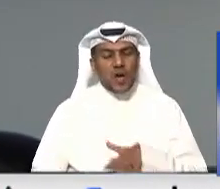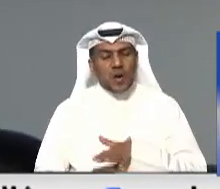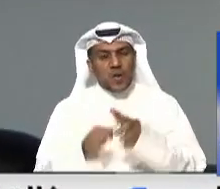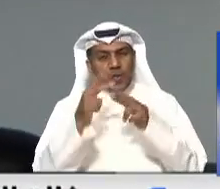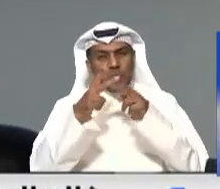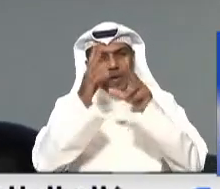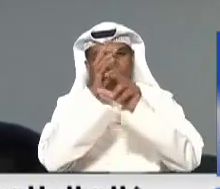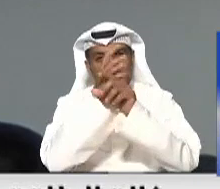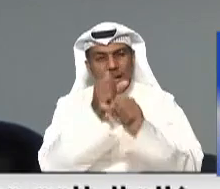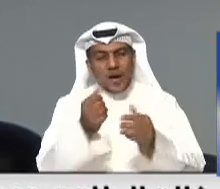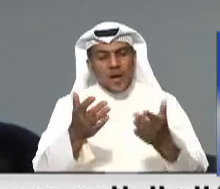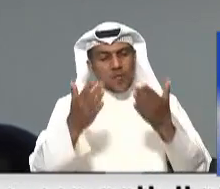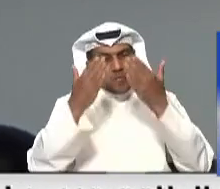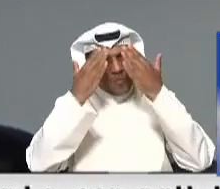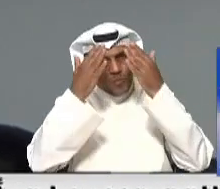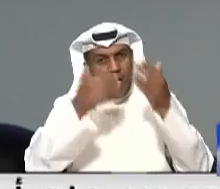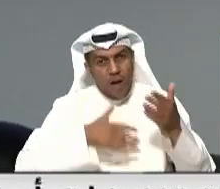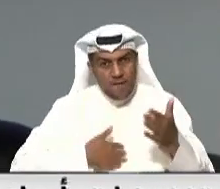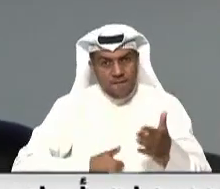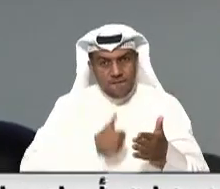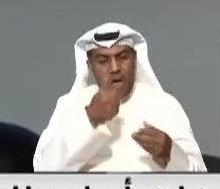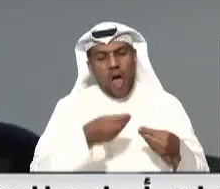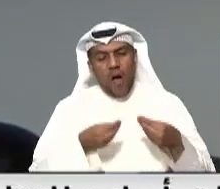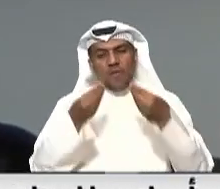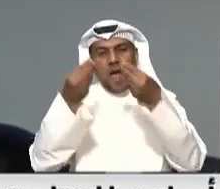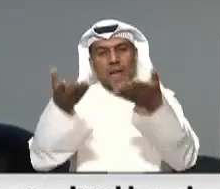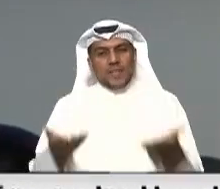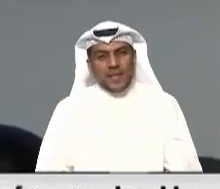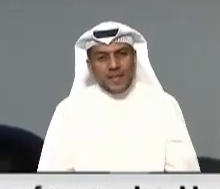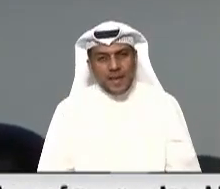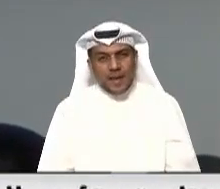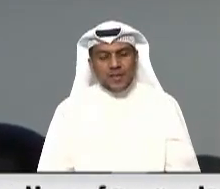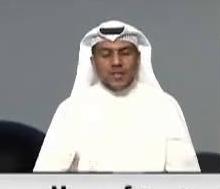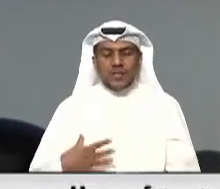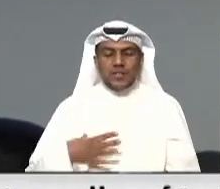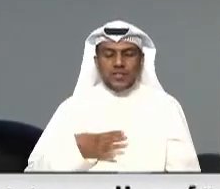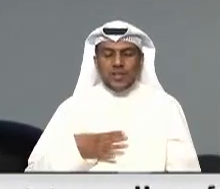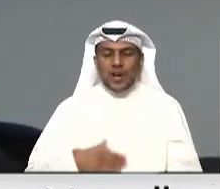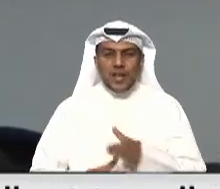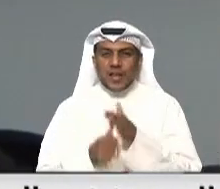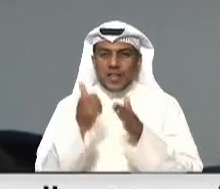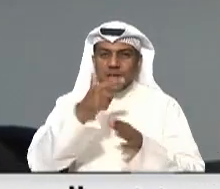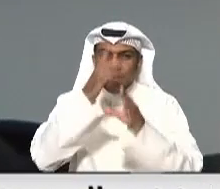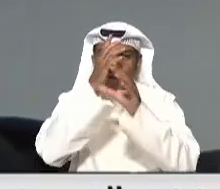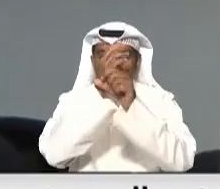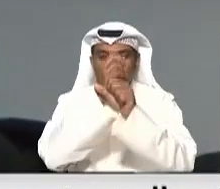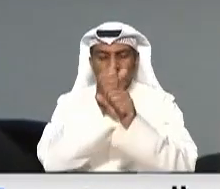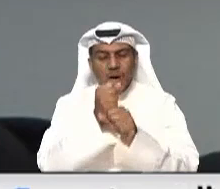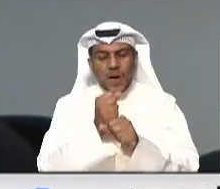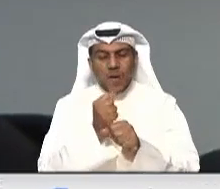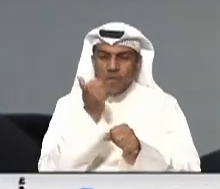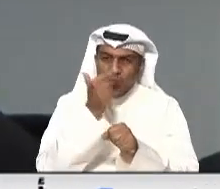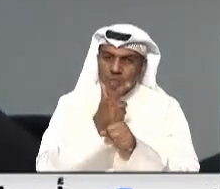نواف الأحمد جابر الصباح، ولمقام سيدي ولي العهد الشيخ مشعل الأحمد جابر الصباح،